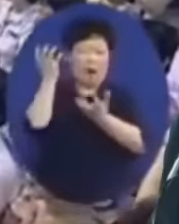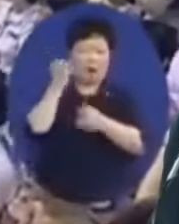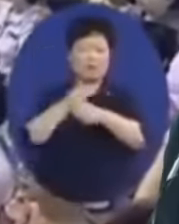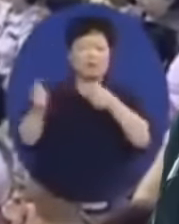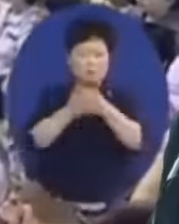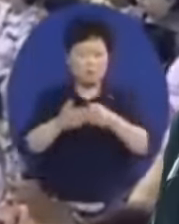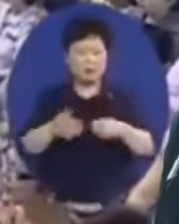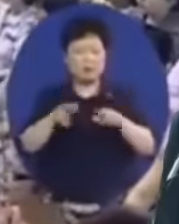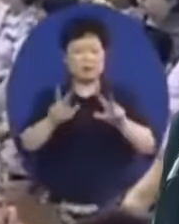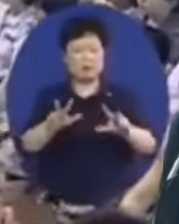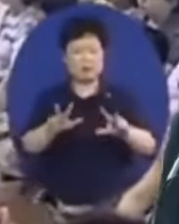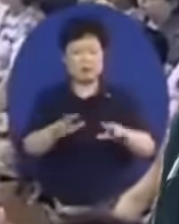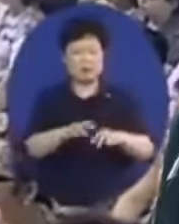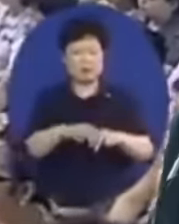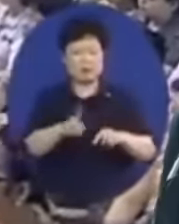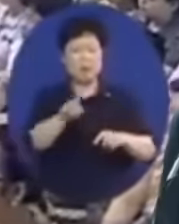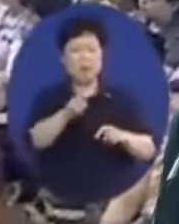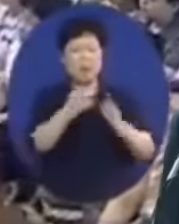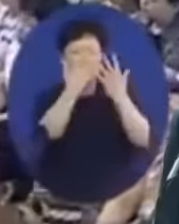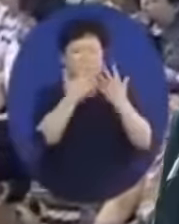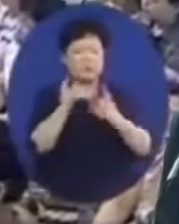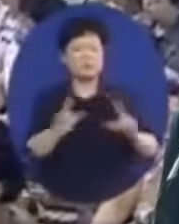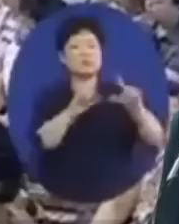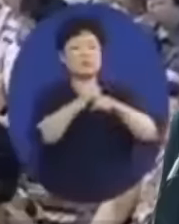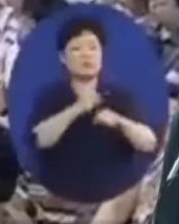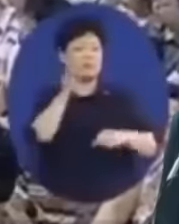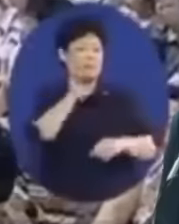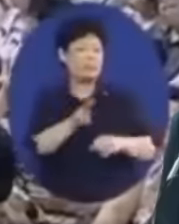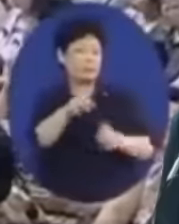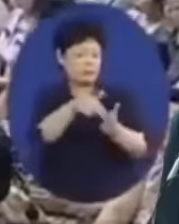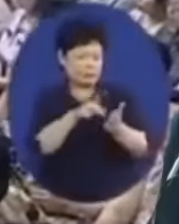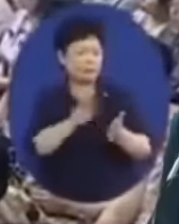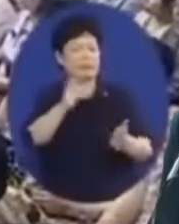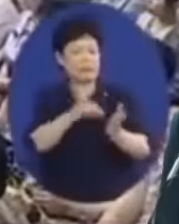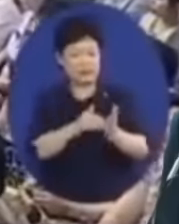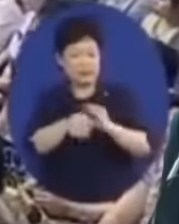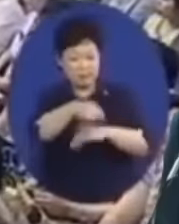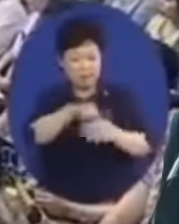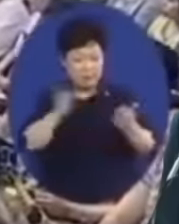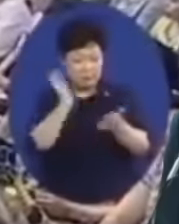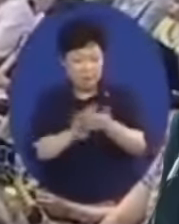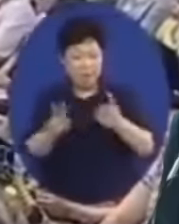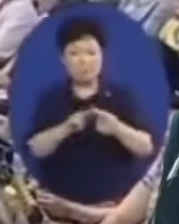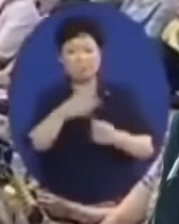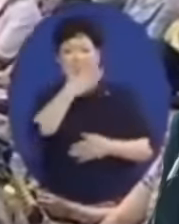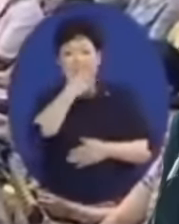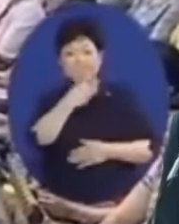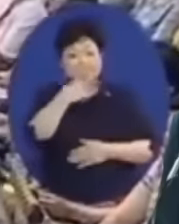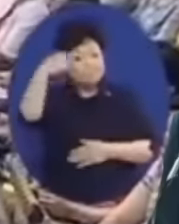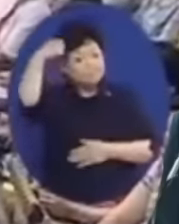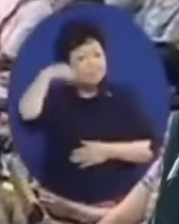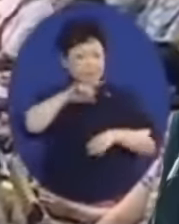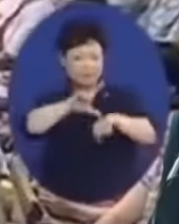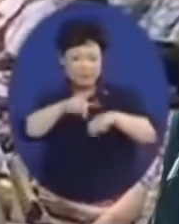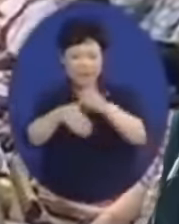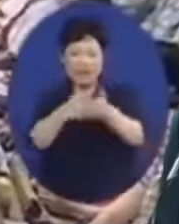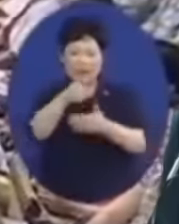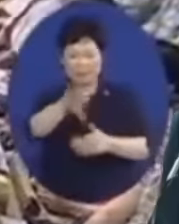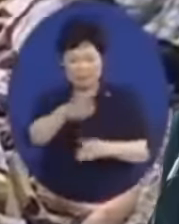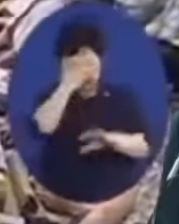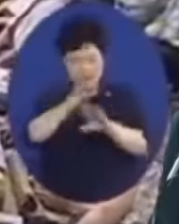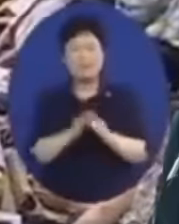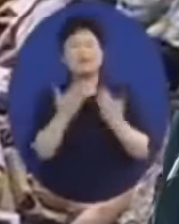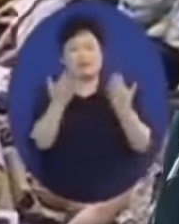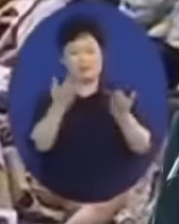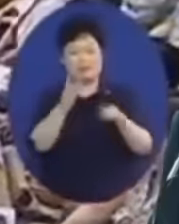이렇게 유배 생활을 하고 비참하게 되었다고 말한 것입니다. 마음의 평안과 행복을 느끼는 시간은 하나님께 예배드릴